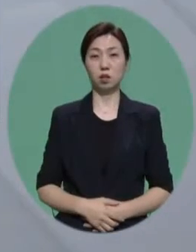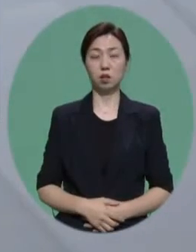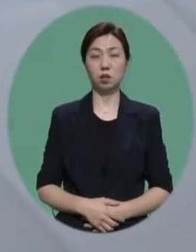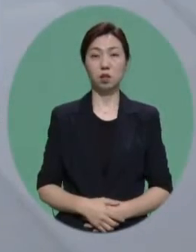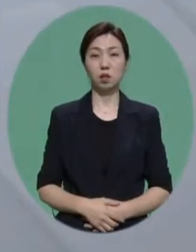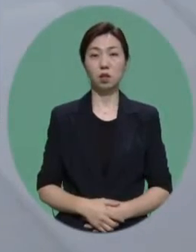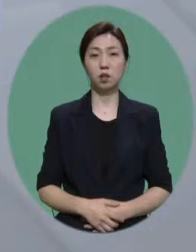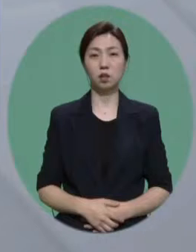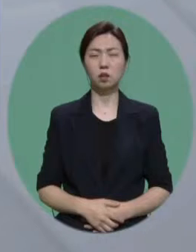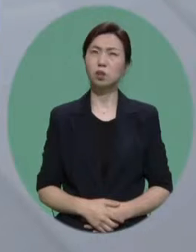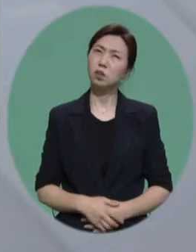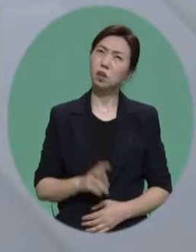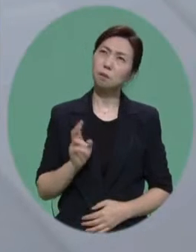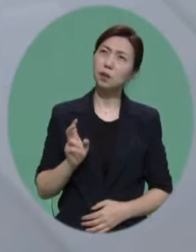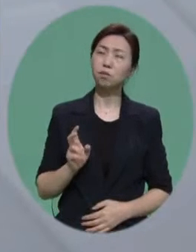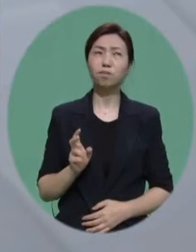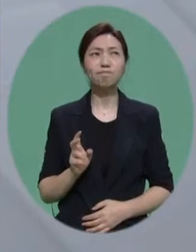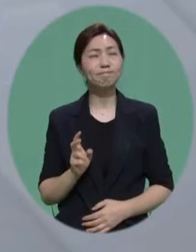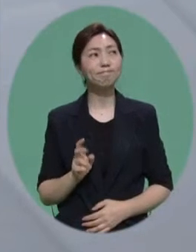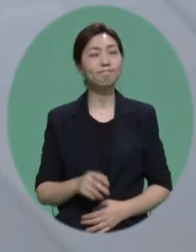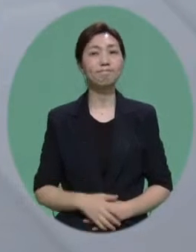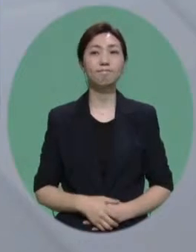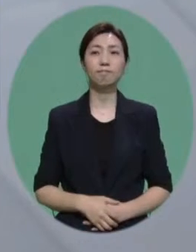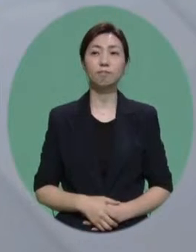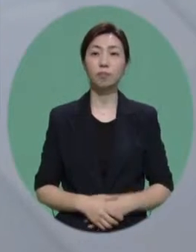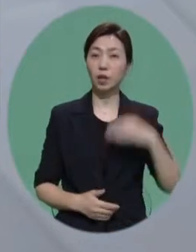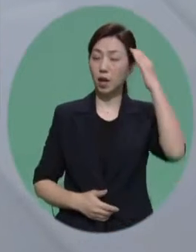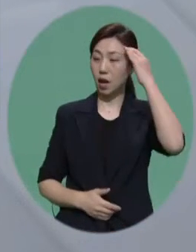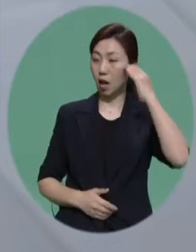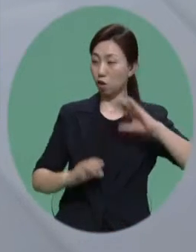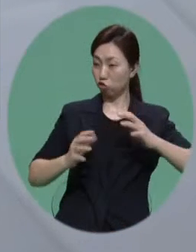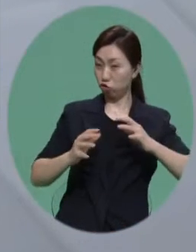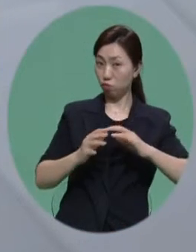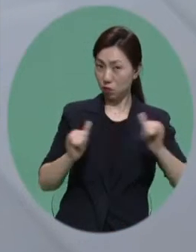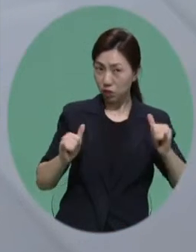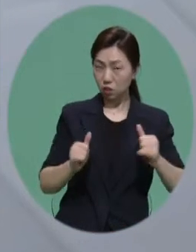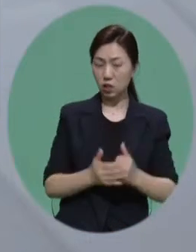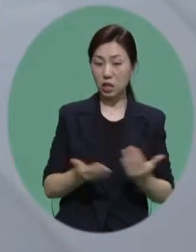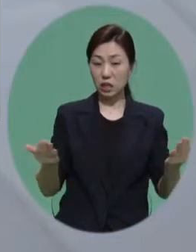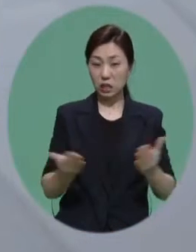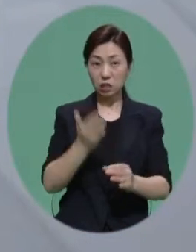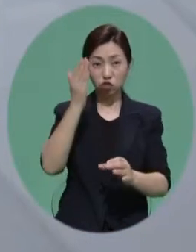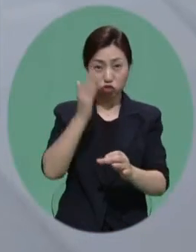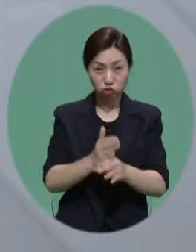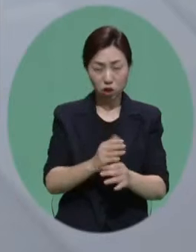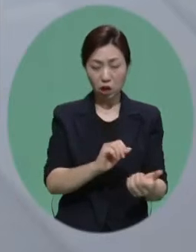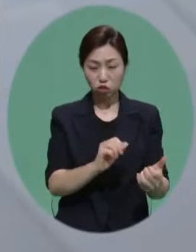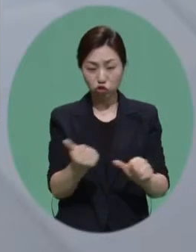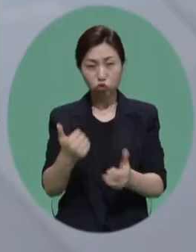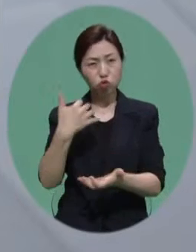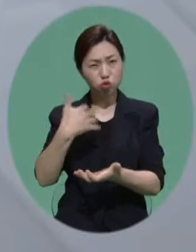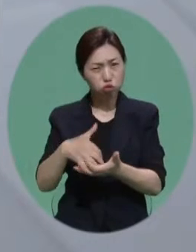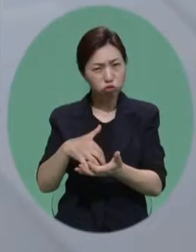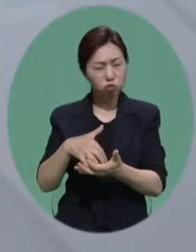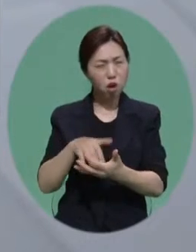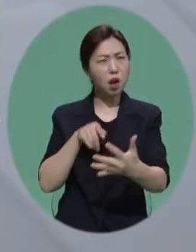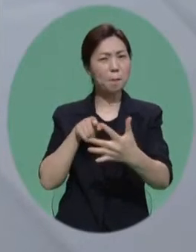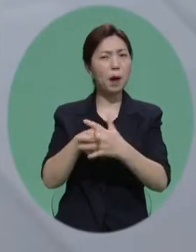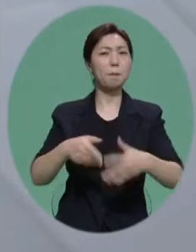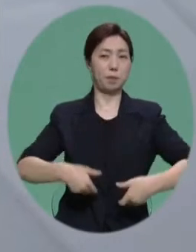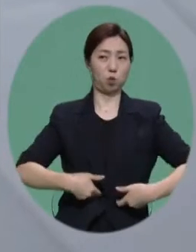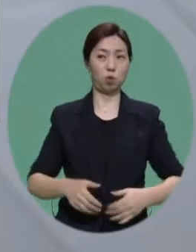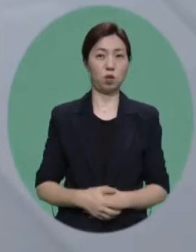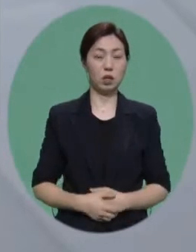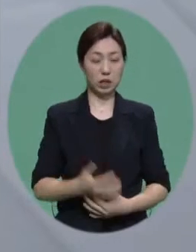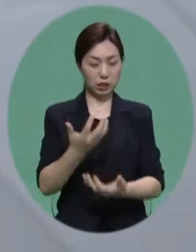흠좀 그 대한민국 부문의 대한민국 국민이 일하다가 몇 명이 죽었는지 정도는 업 아카시는 게 좋을 거 같아서 제가